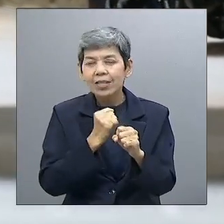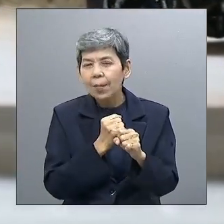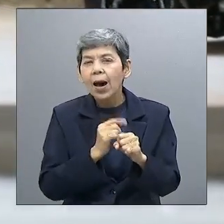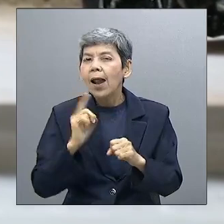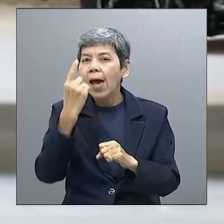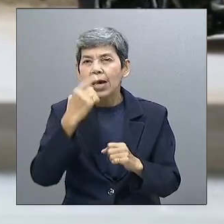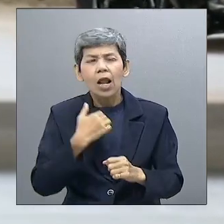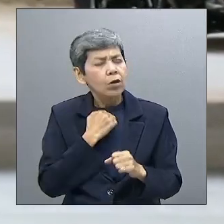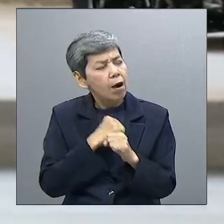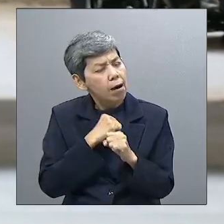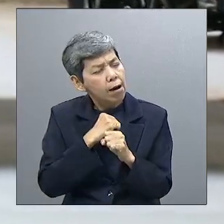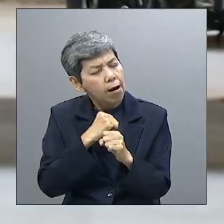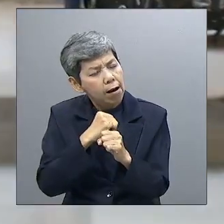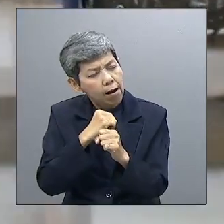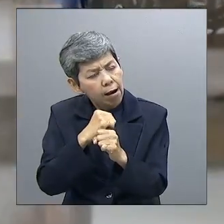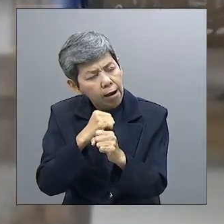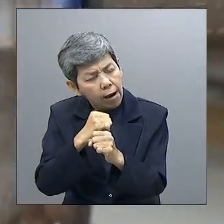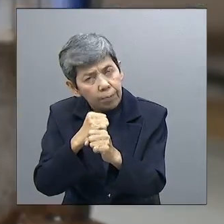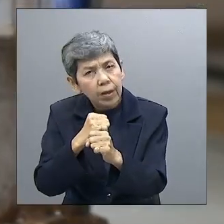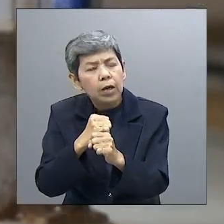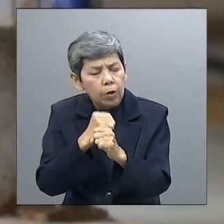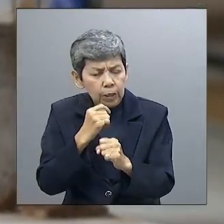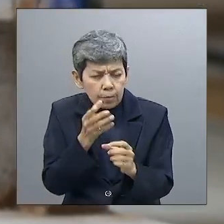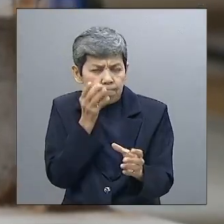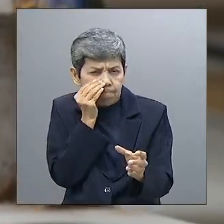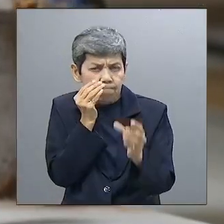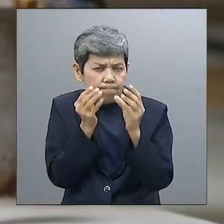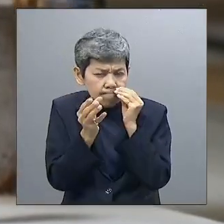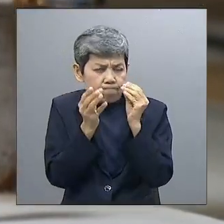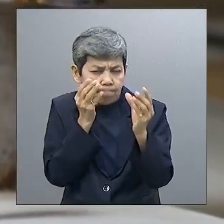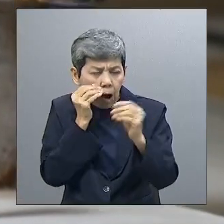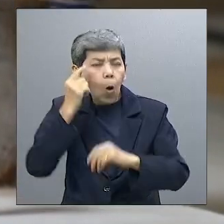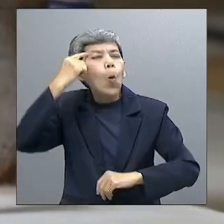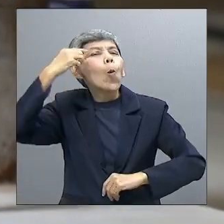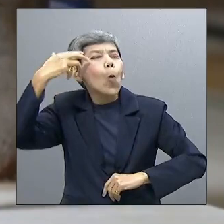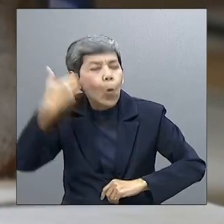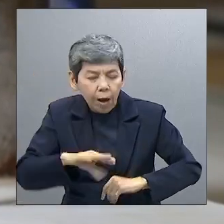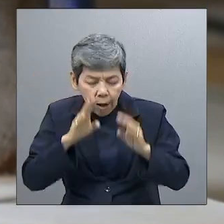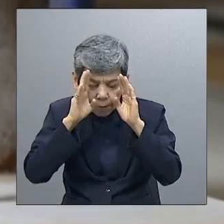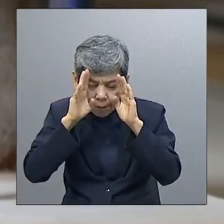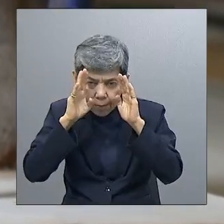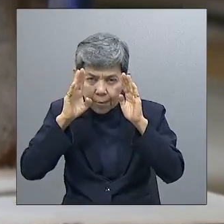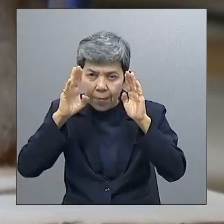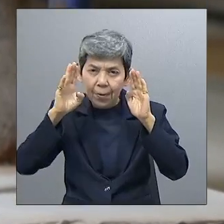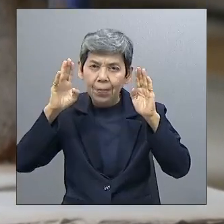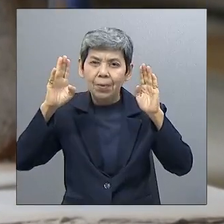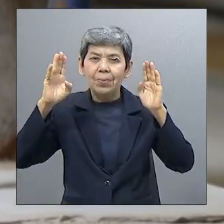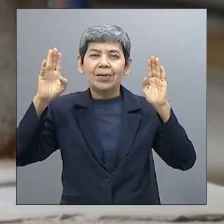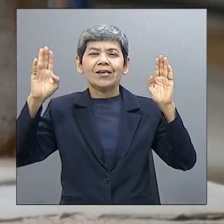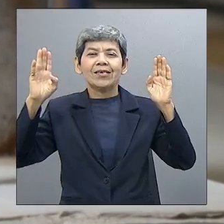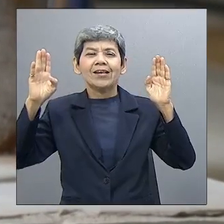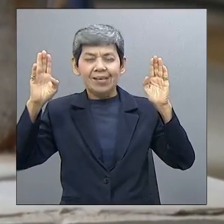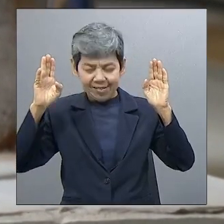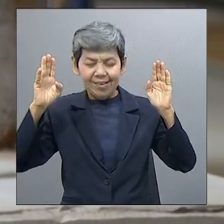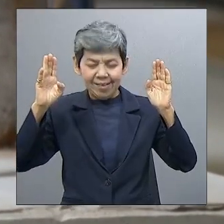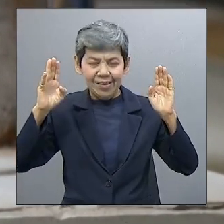แรกเราทำไปเรื่อยๆนะครับค่อยๆหาประสบการณ์เมื่อเราชำนาญขึ้นอินคัมจะค่อยๆเพิ่มตามประสบการณ์ของเราเข้ามาเองซึ่ง